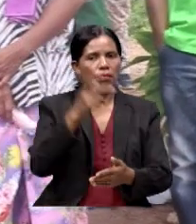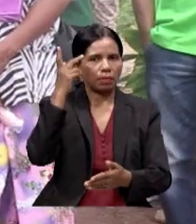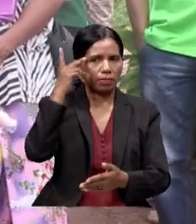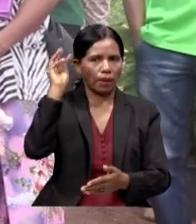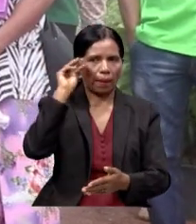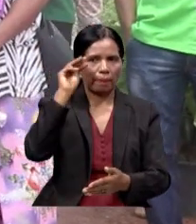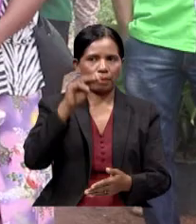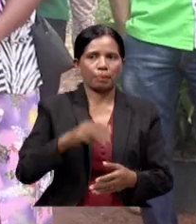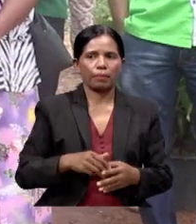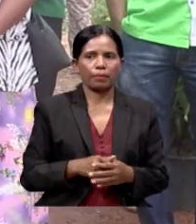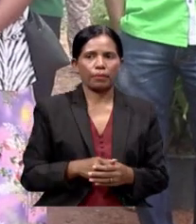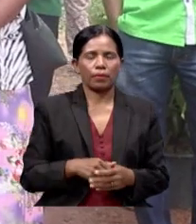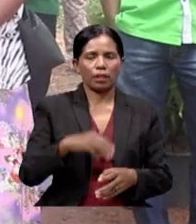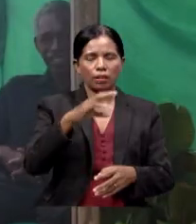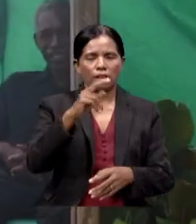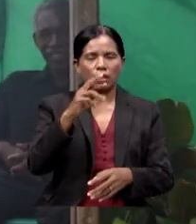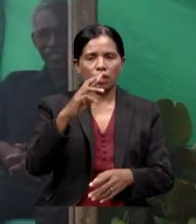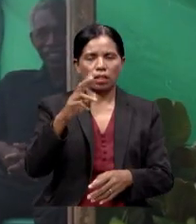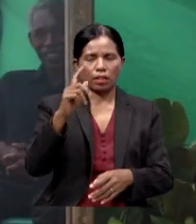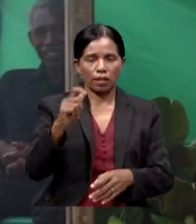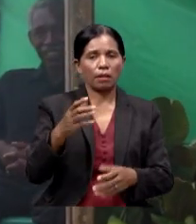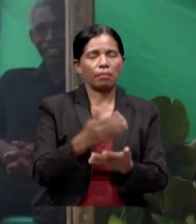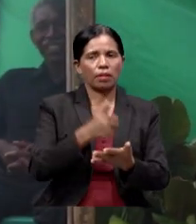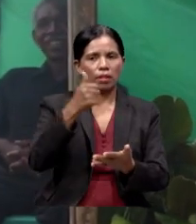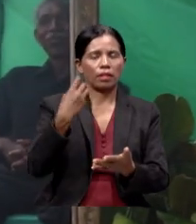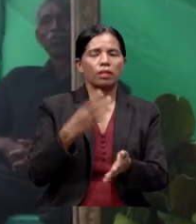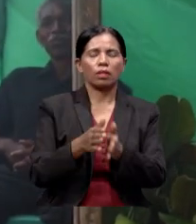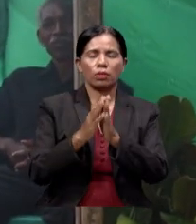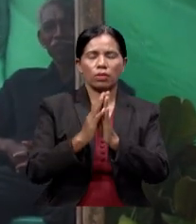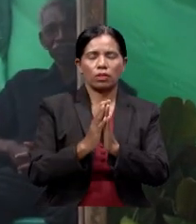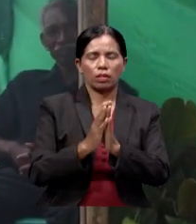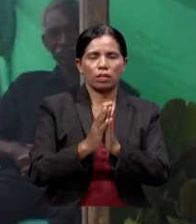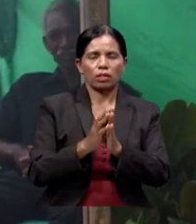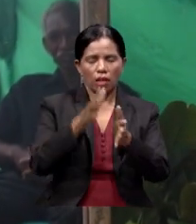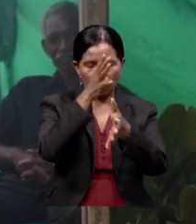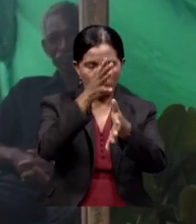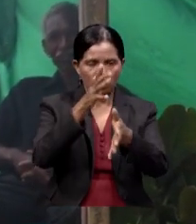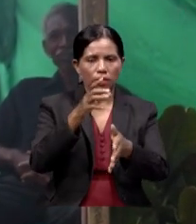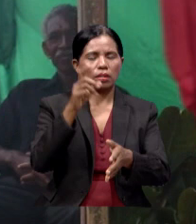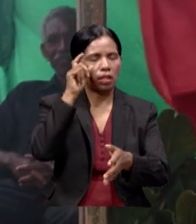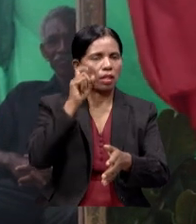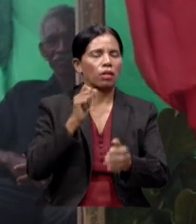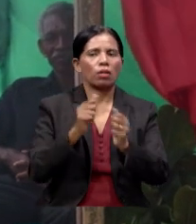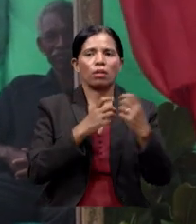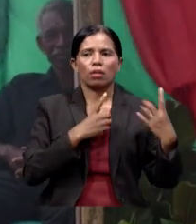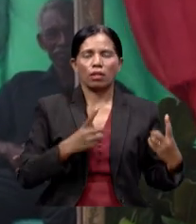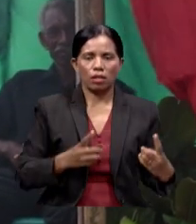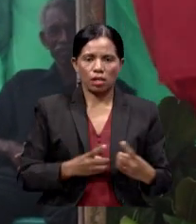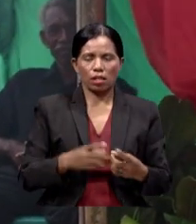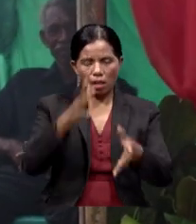ministro. Senerte manantia ita uso avodana hodomi de avô o ba kair